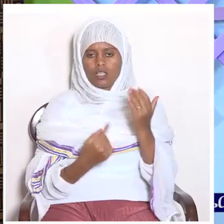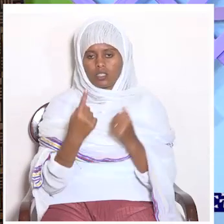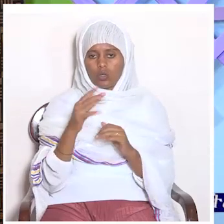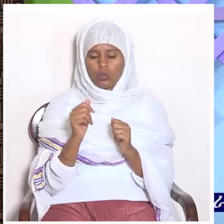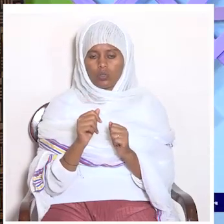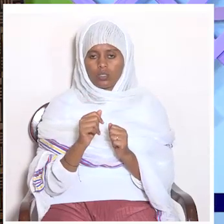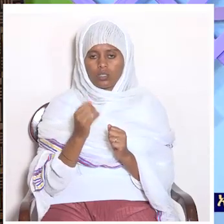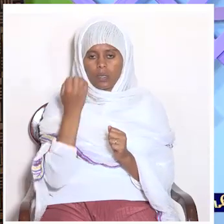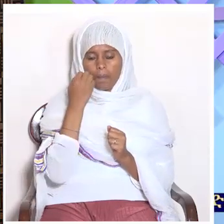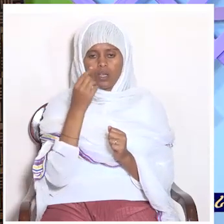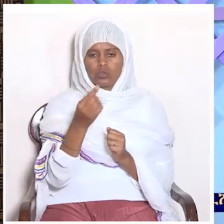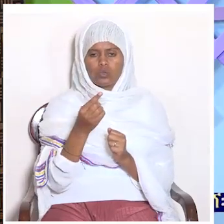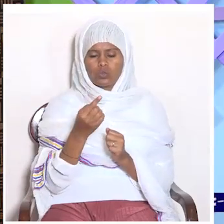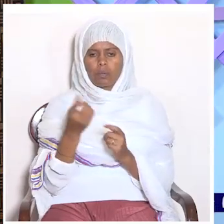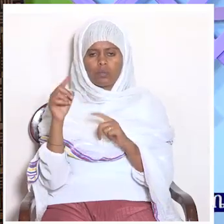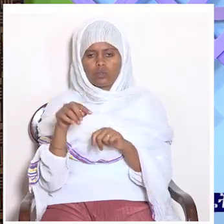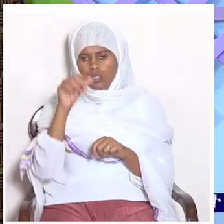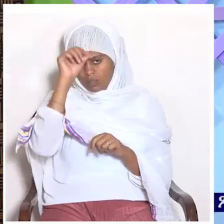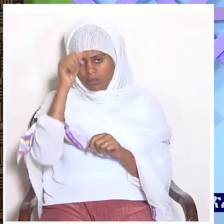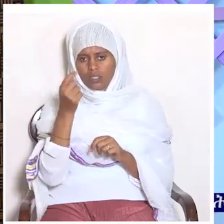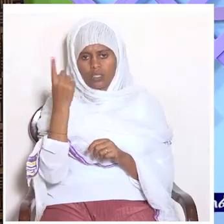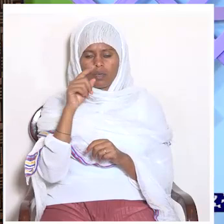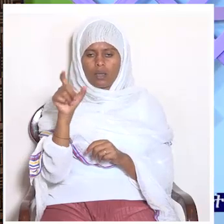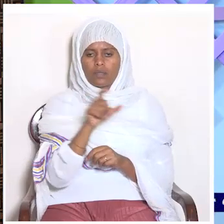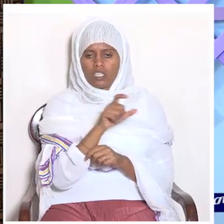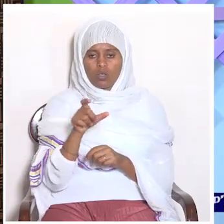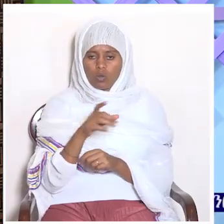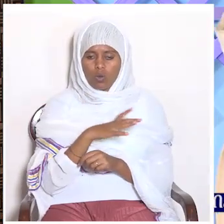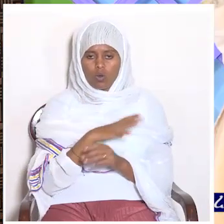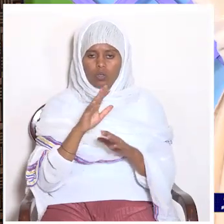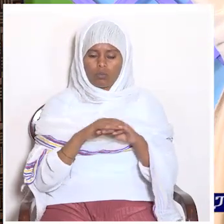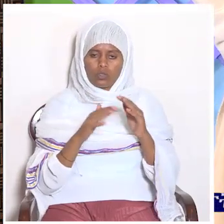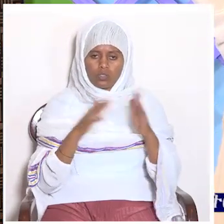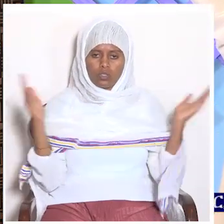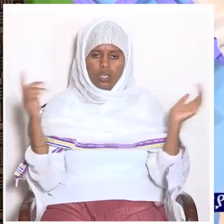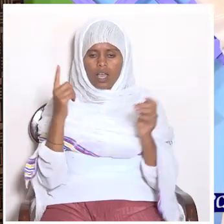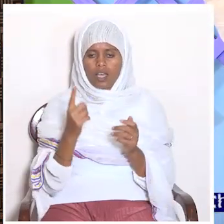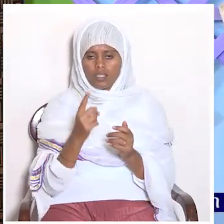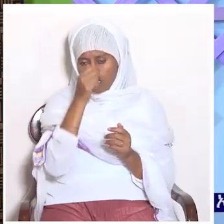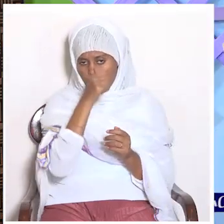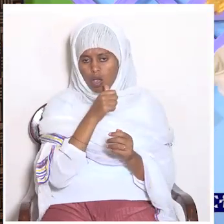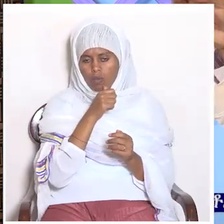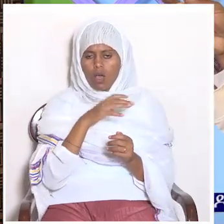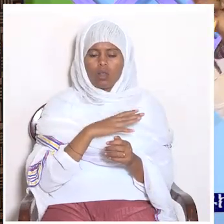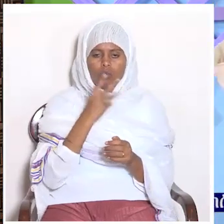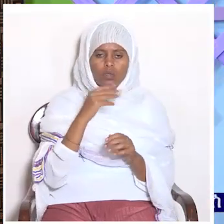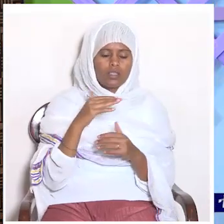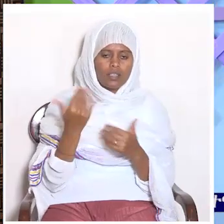لذي إذا ما هي جوا زي قيتنا من حنان يسوع المسيح أمسكال تسألون كل إيد زرقيحو حال